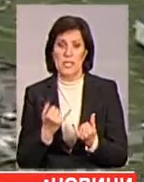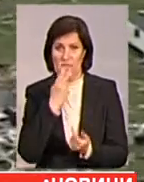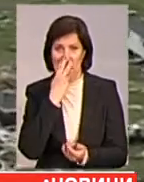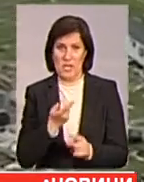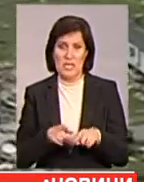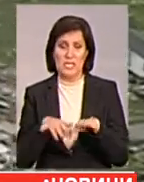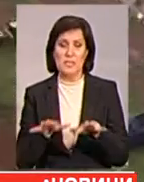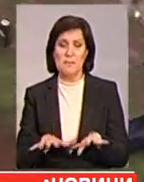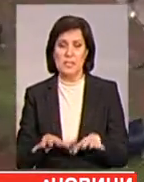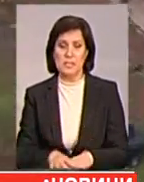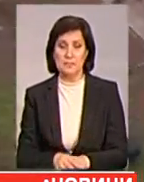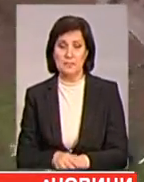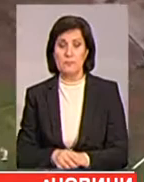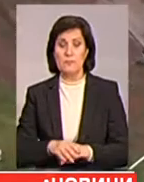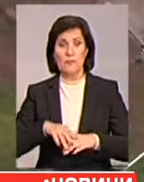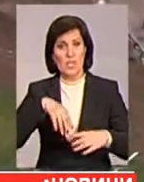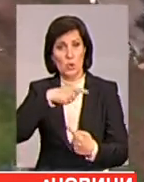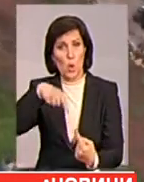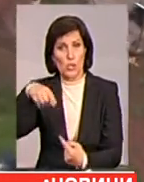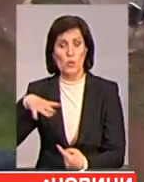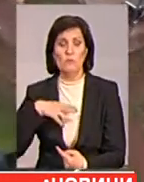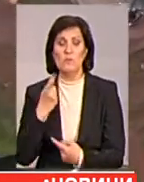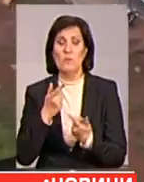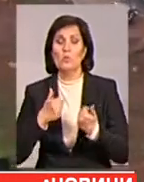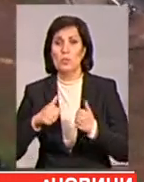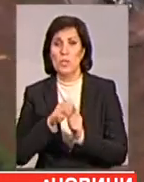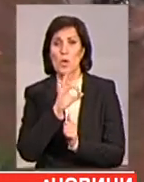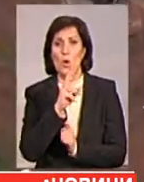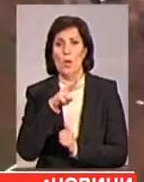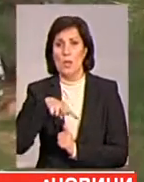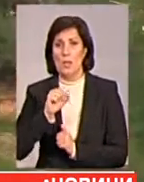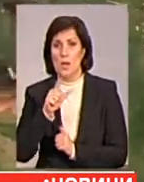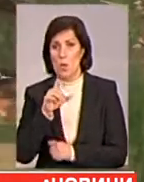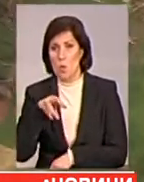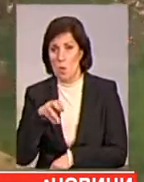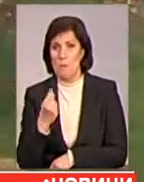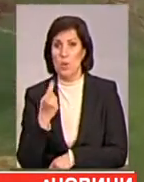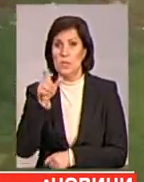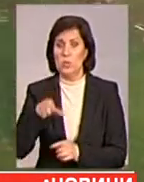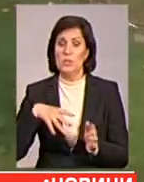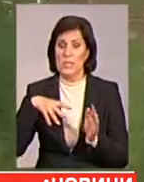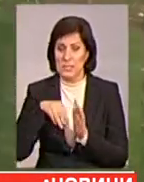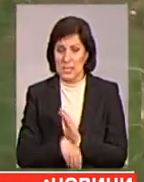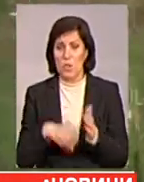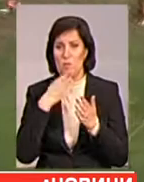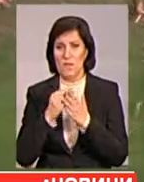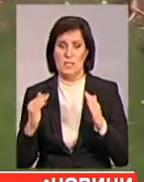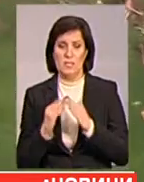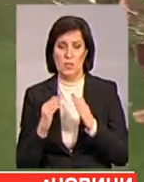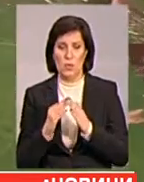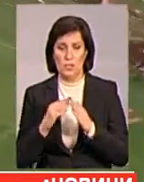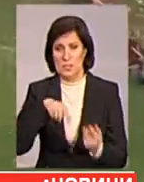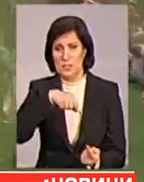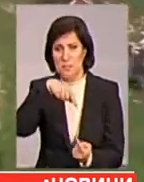виглядає це місце. Вирував торнадо іще в одному штаті – Оклахома. Там одна людина загинула у власній оселі.